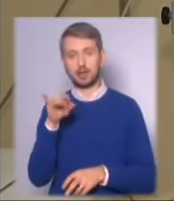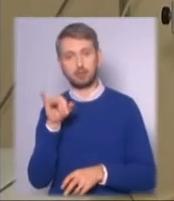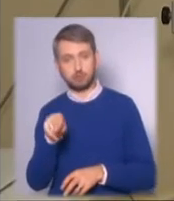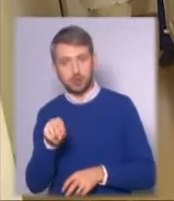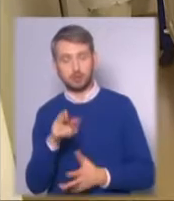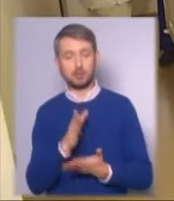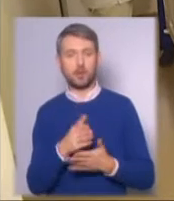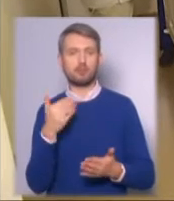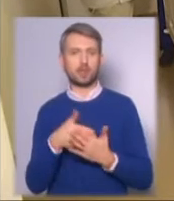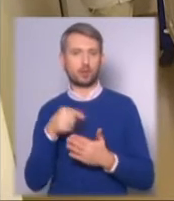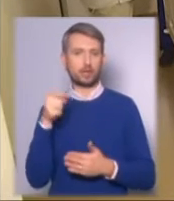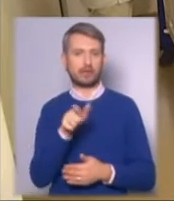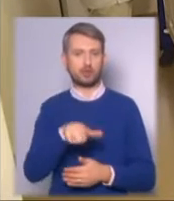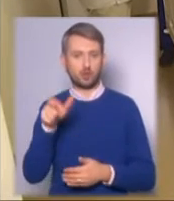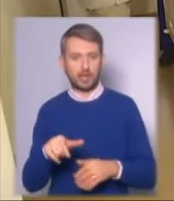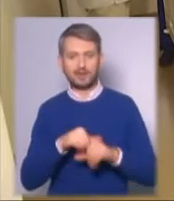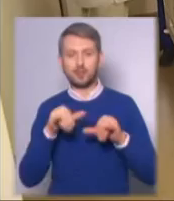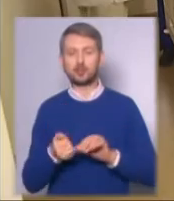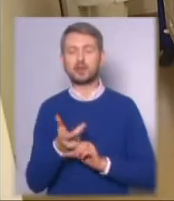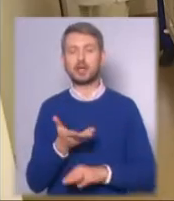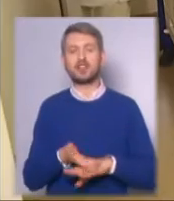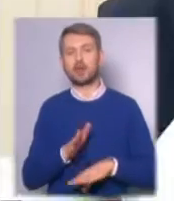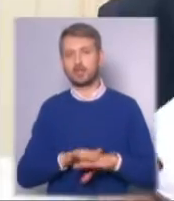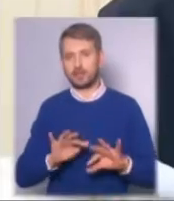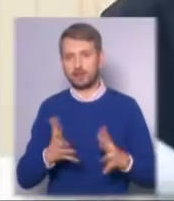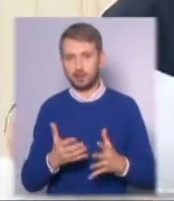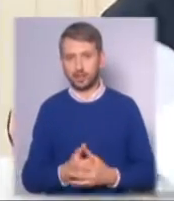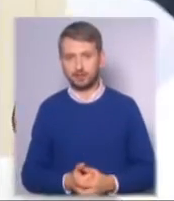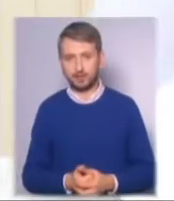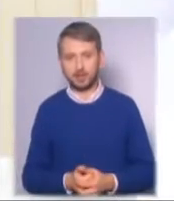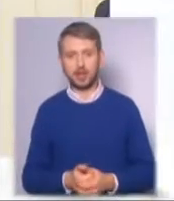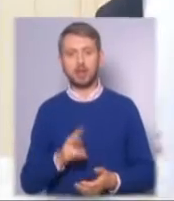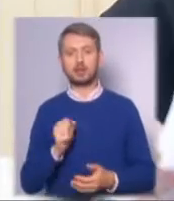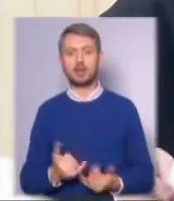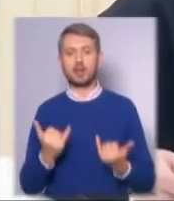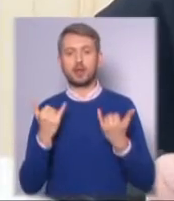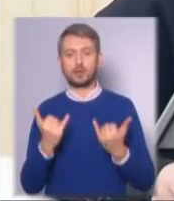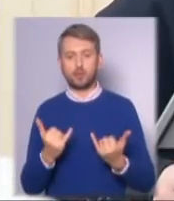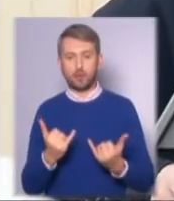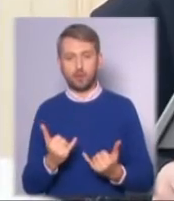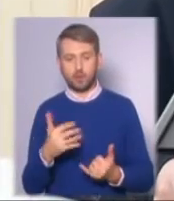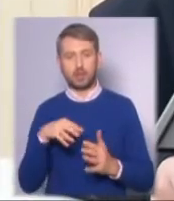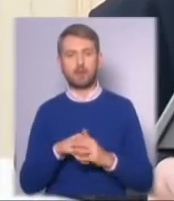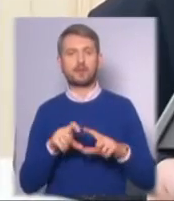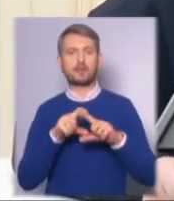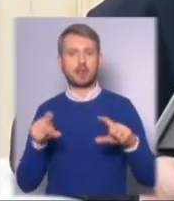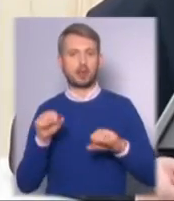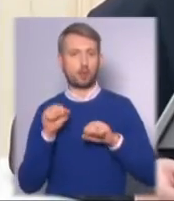1000 людей. При цьому збільшилася кількість важких випадків. На сьогодні на ранок в закладах охорони